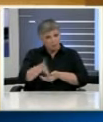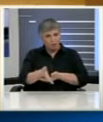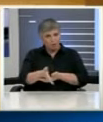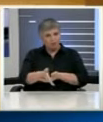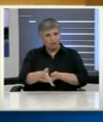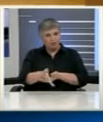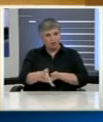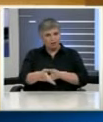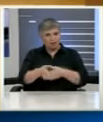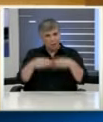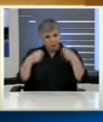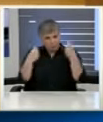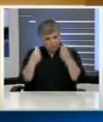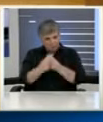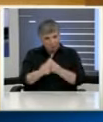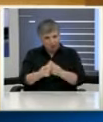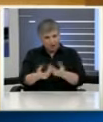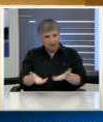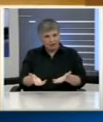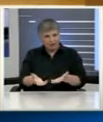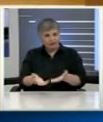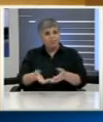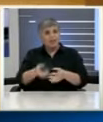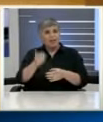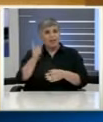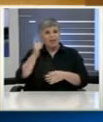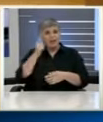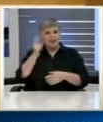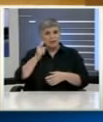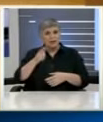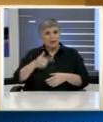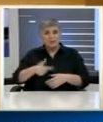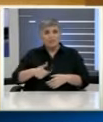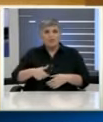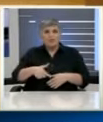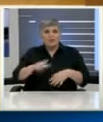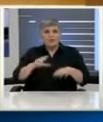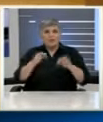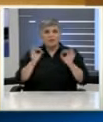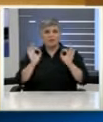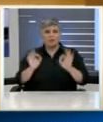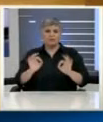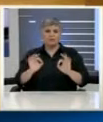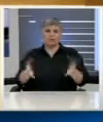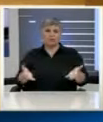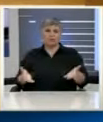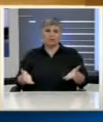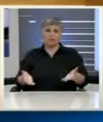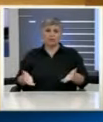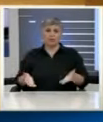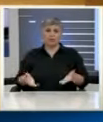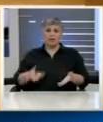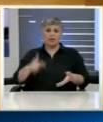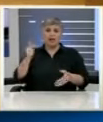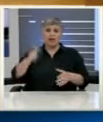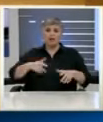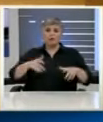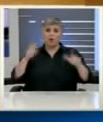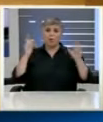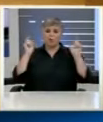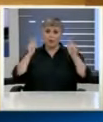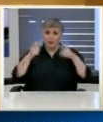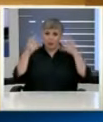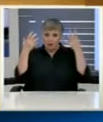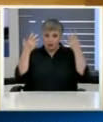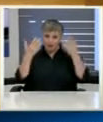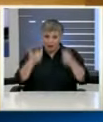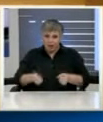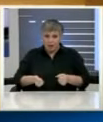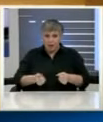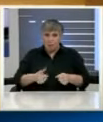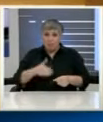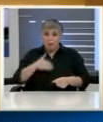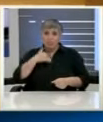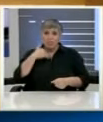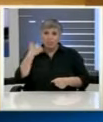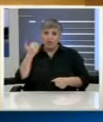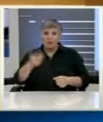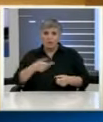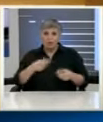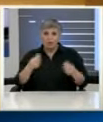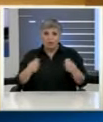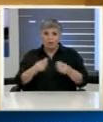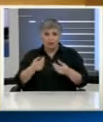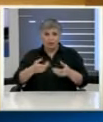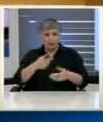θέλω να σας ρωτήσω υς το καταλαβαίνετε ότι δεν είναι φυσιολογικό ότι δεν συμβαίνει σε δημοκρατικές χώρες αυτό το πράγμα το αντιλαμβάνεστε ή